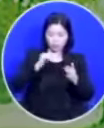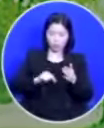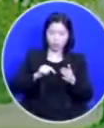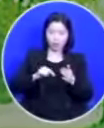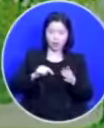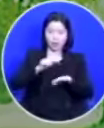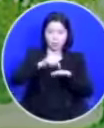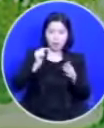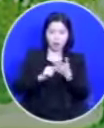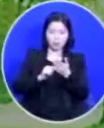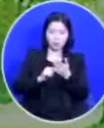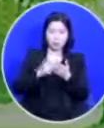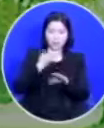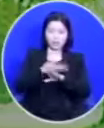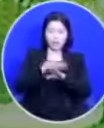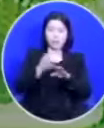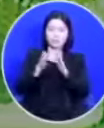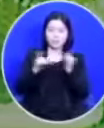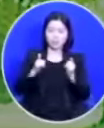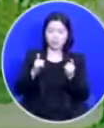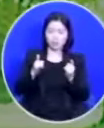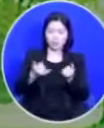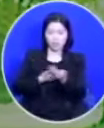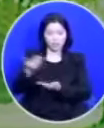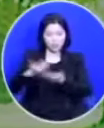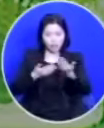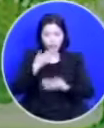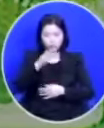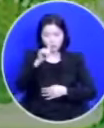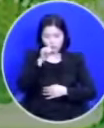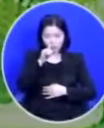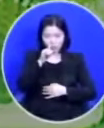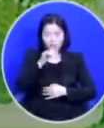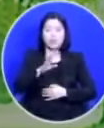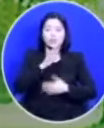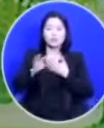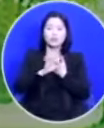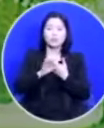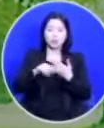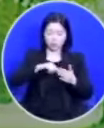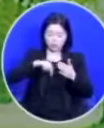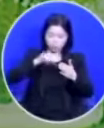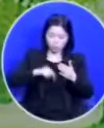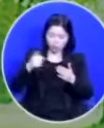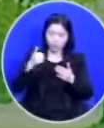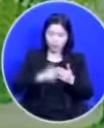나눌 수 있나 그러면 마음에 와 계시는 예수님은 무슨 꼴이 입니까 지금